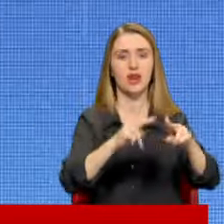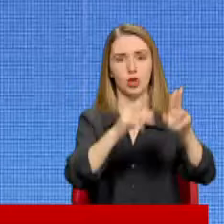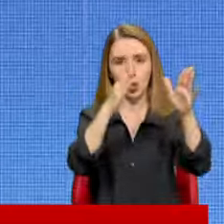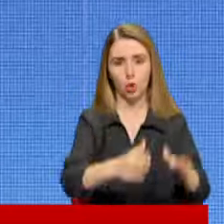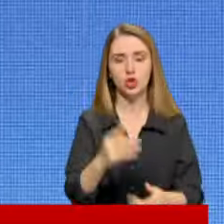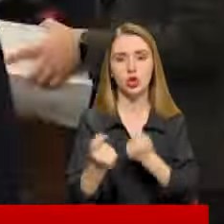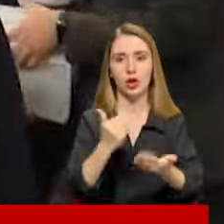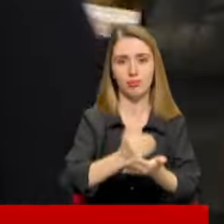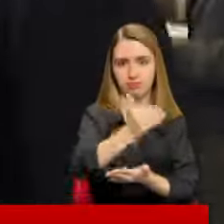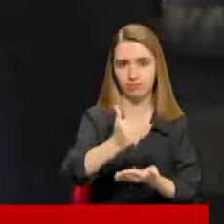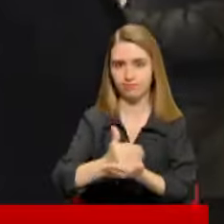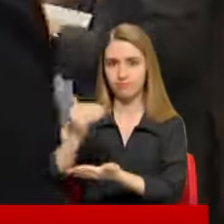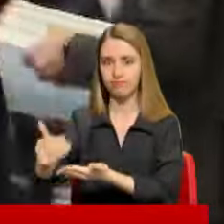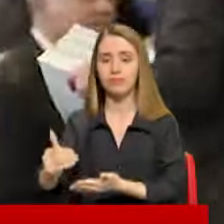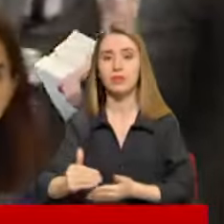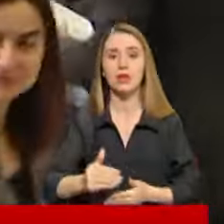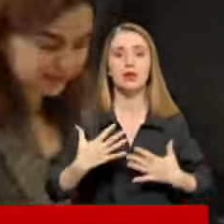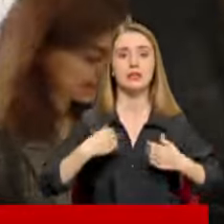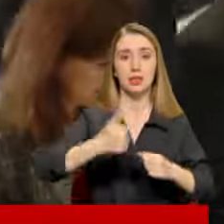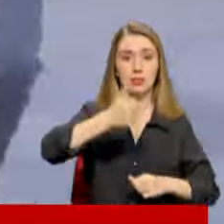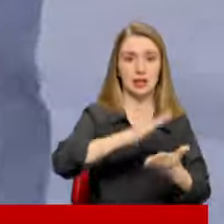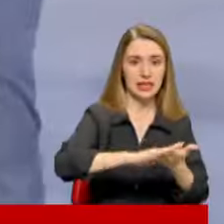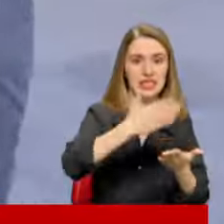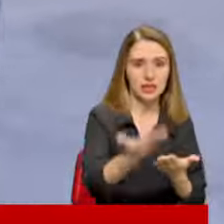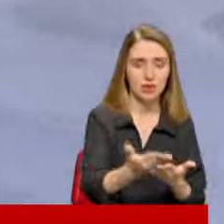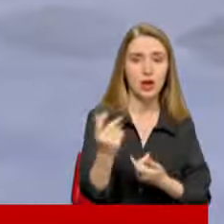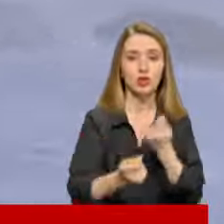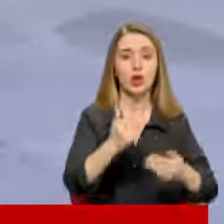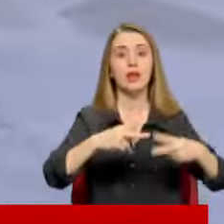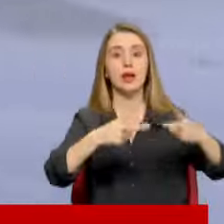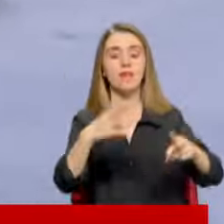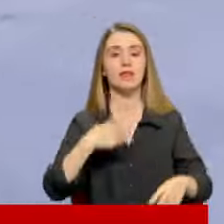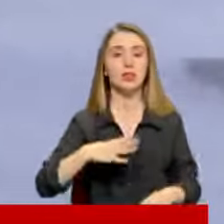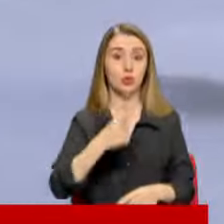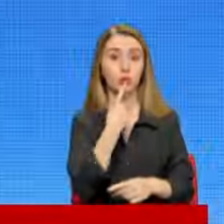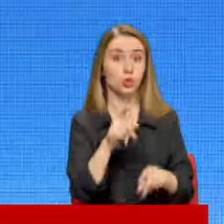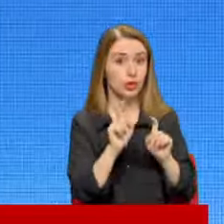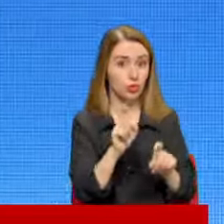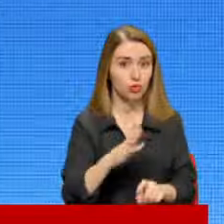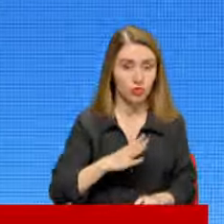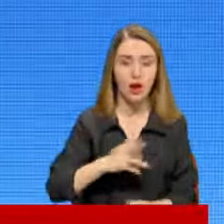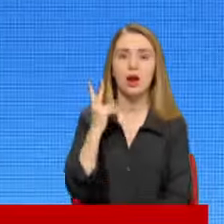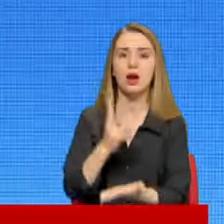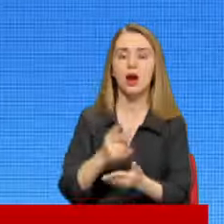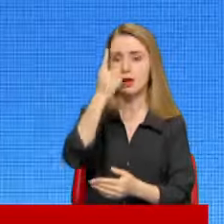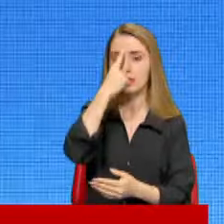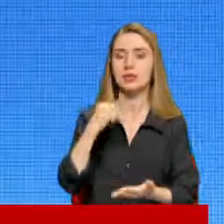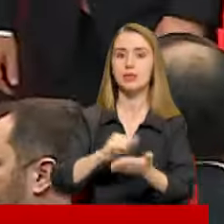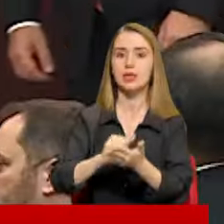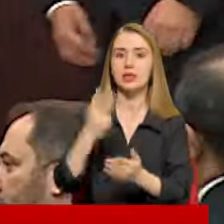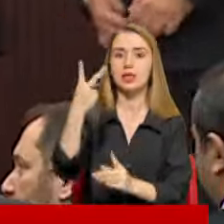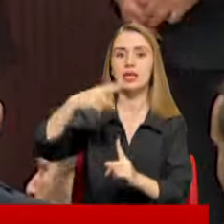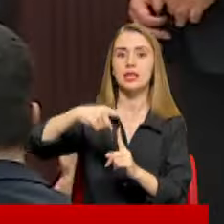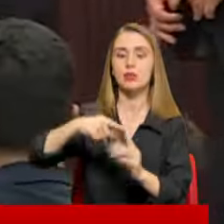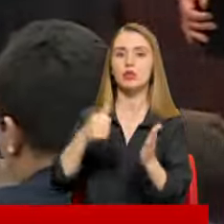koca görevden alındı kocanın istifa ettiği yani görevden affını istediği söyleniyor kararlar resmi gazetenin 2